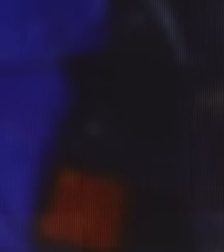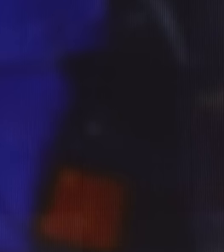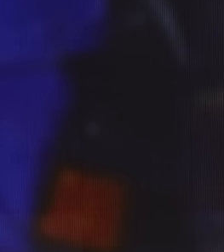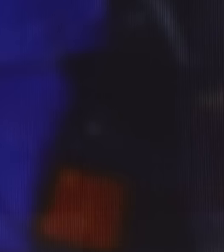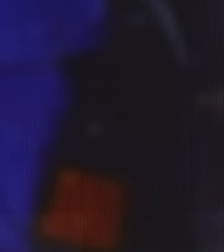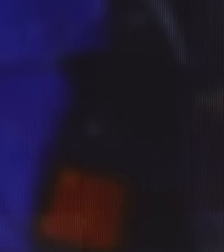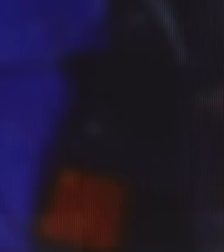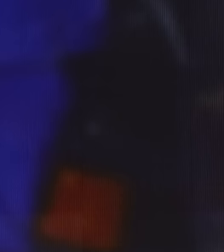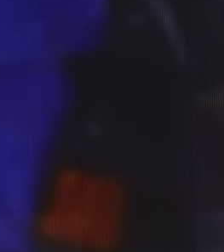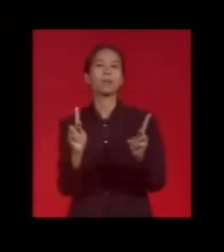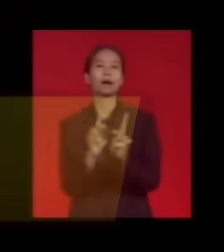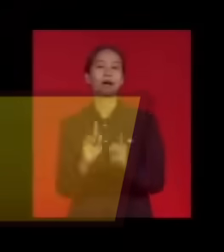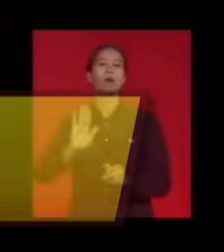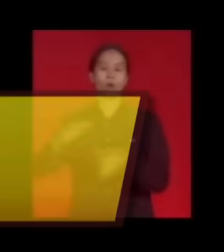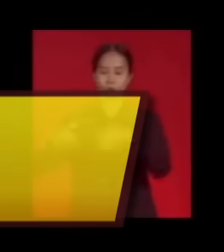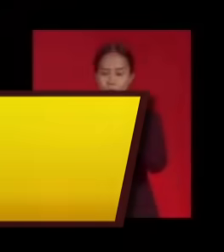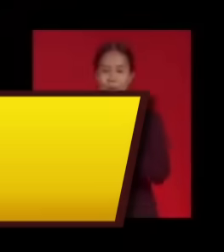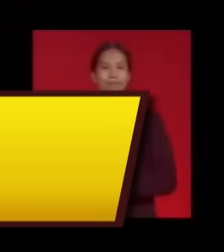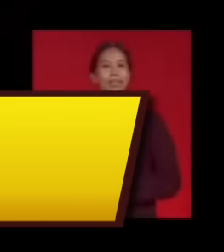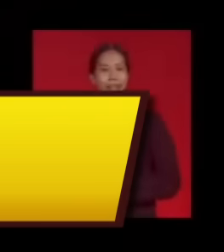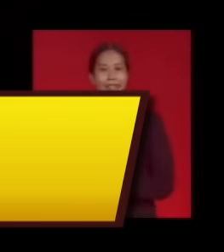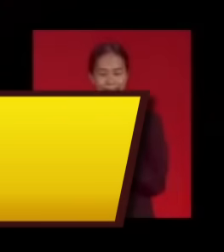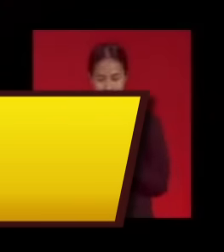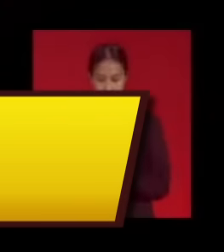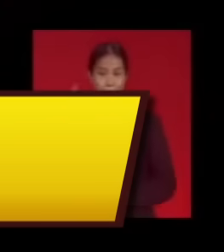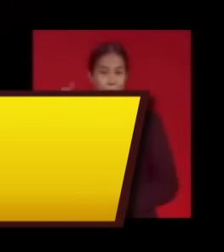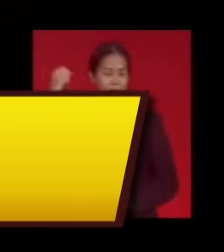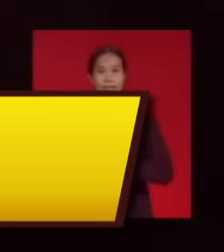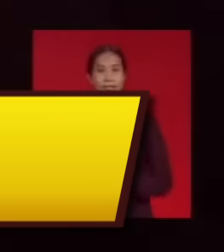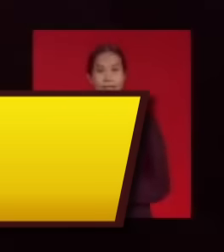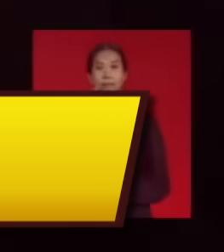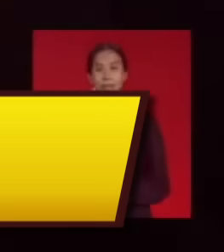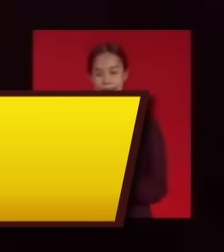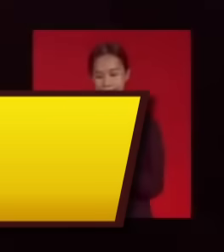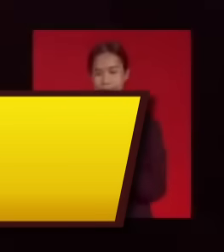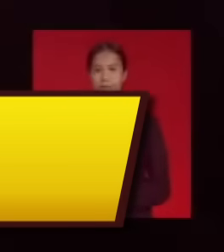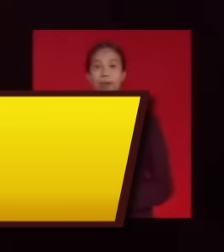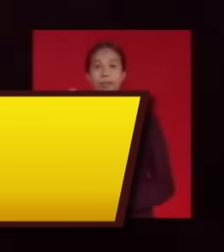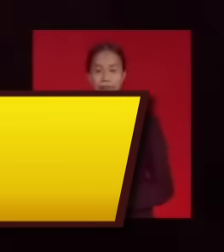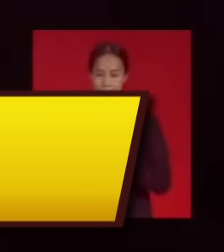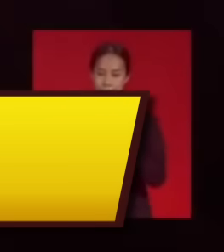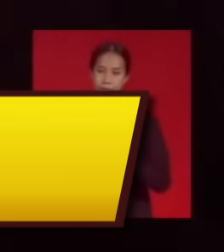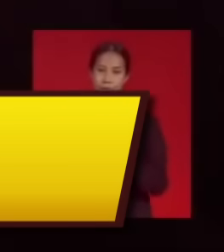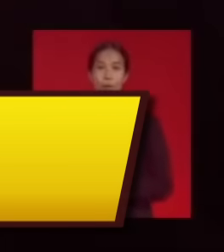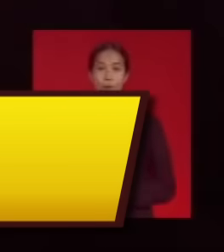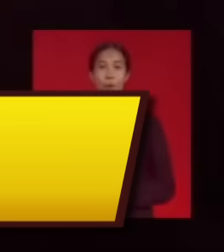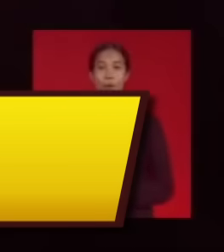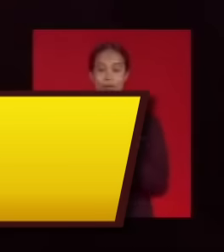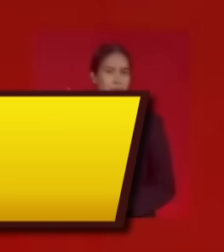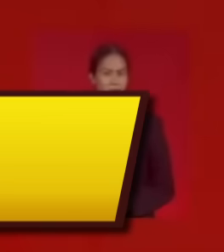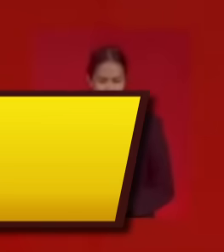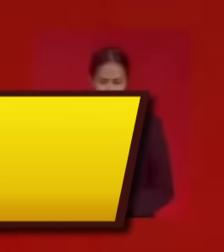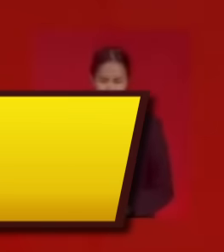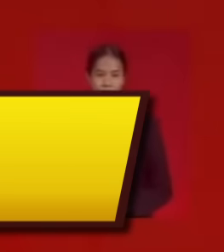คเพื่อไทยอย่างเป็นทางการวันประชุมเรื่องหัวหน้าพรรคคุณเองเราก็จัดแบบโอ้โหห้องแบบรัฐสภาอังกฤษเลยนะครับหรือไม่ก็เหมือนกับรันเวย์งาน